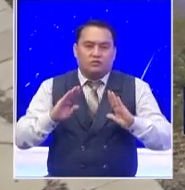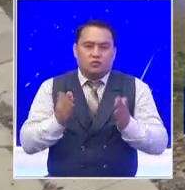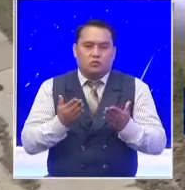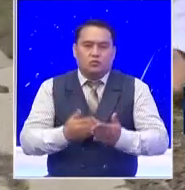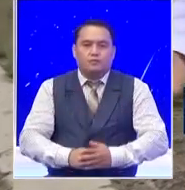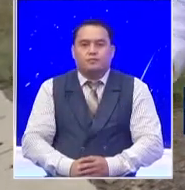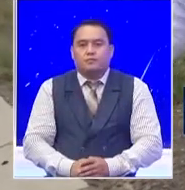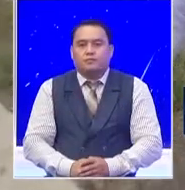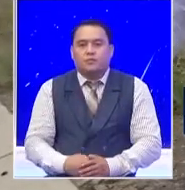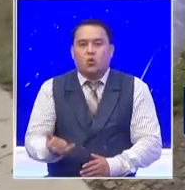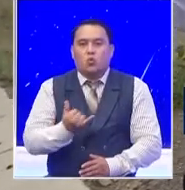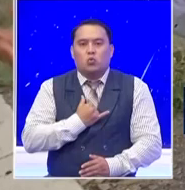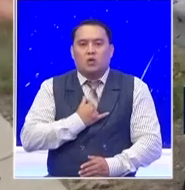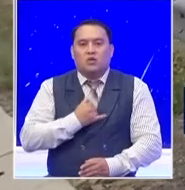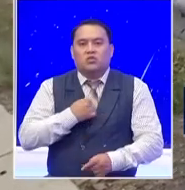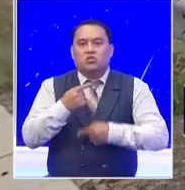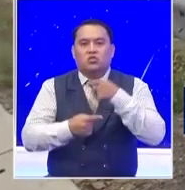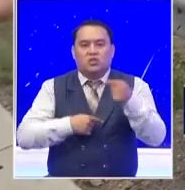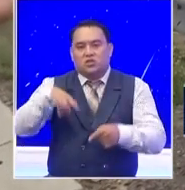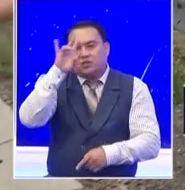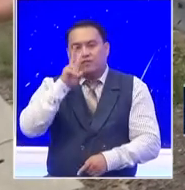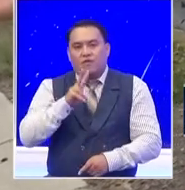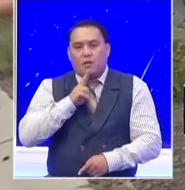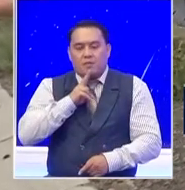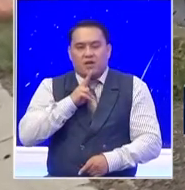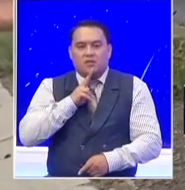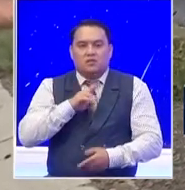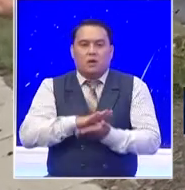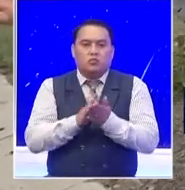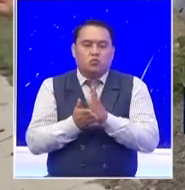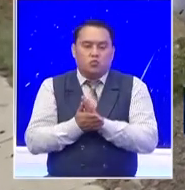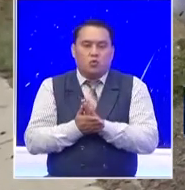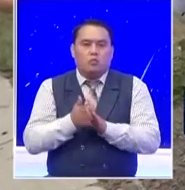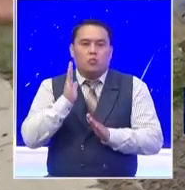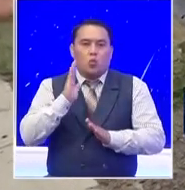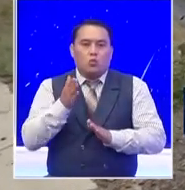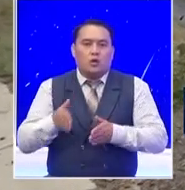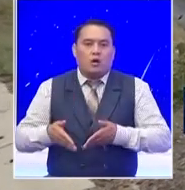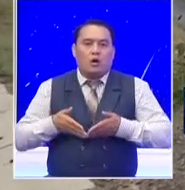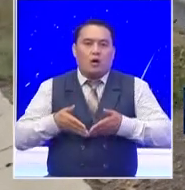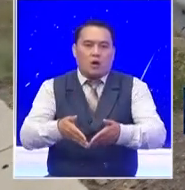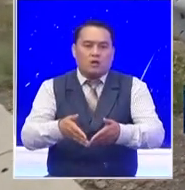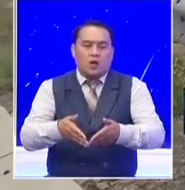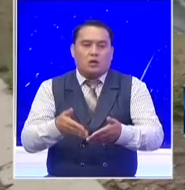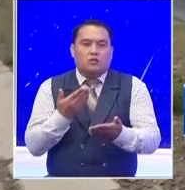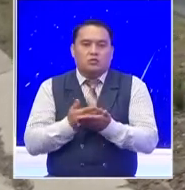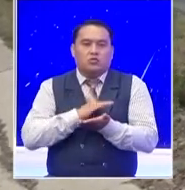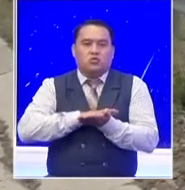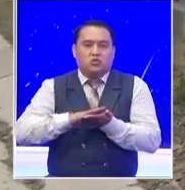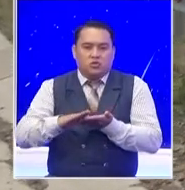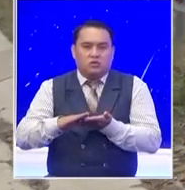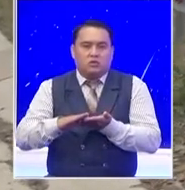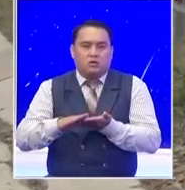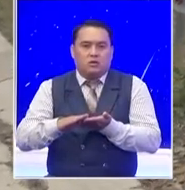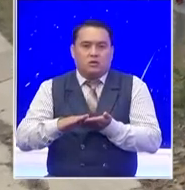нас август месяц. Через 2 месяца уже опять мы сейчас пойдем по зимнему обслуживанию, да? Вот это когда вы будете, допустим, чистить, убирать?